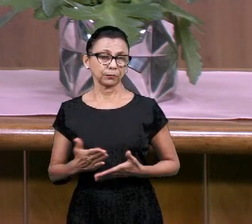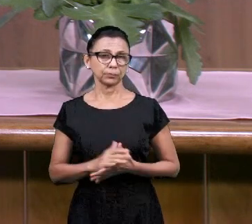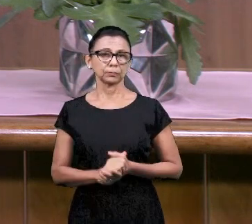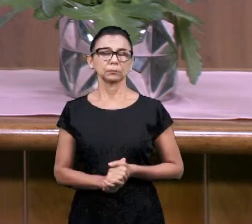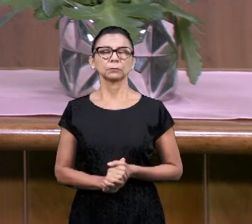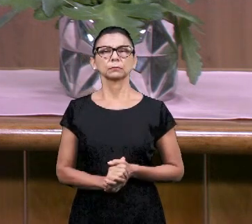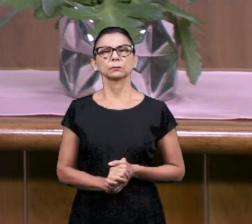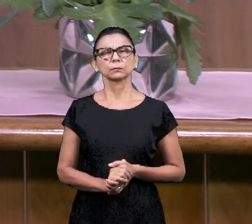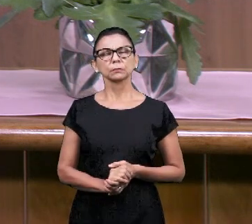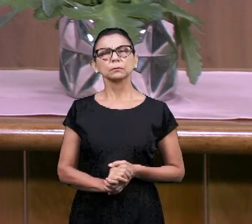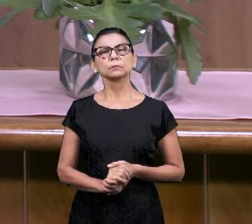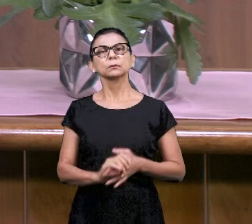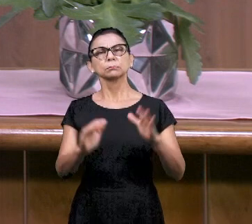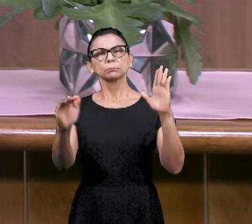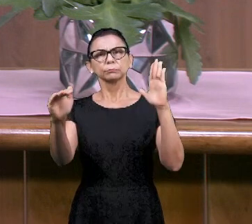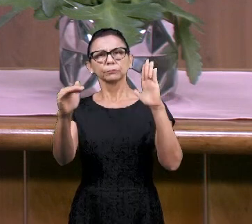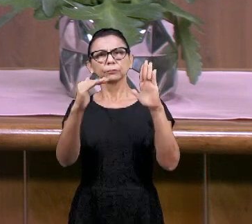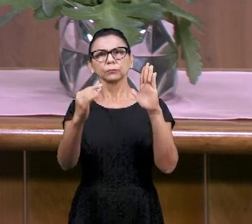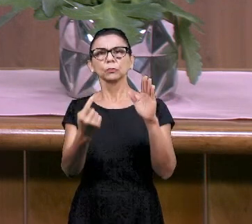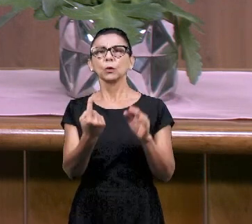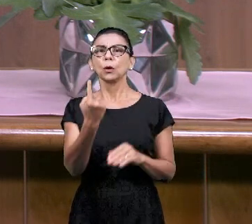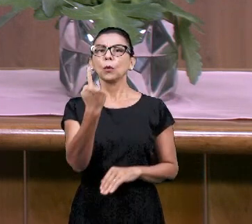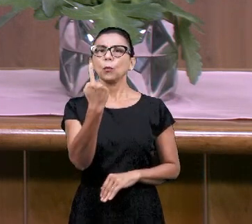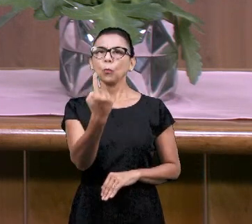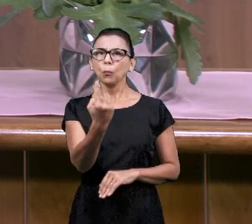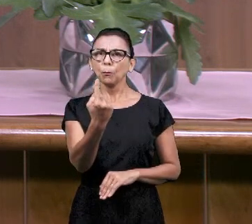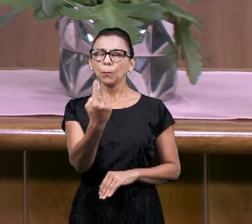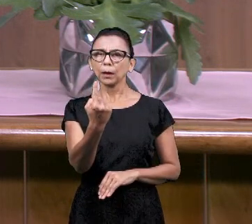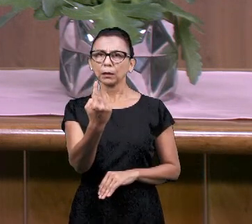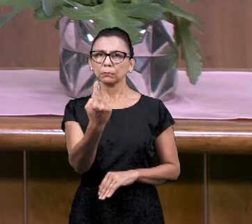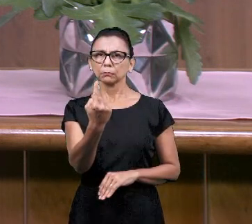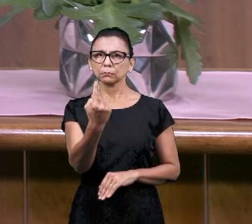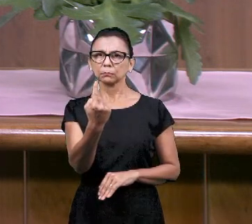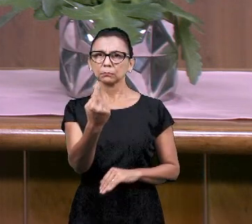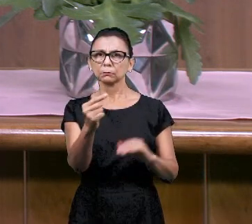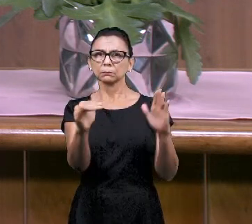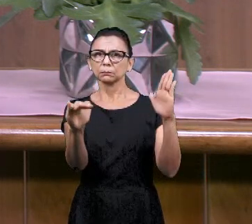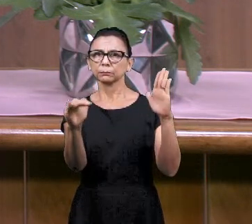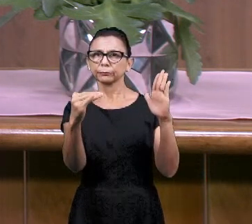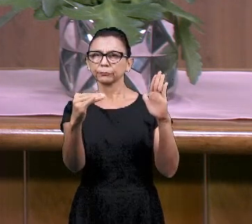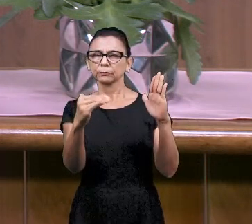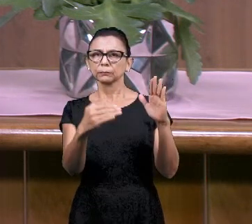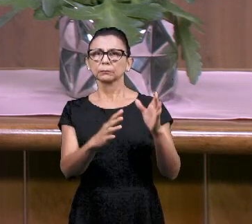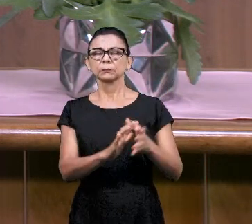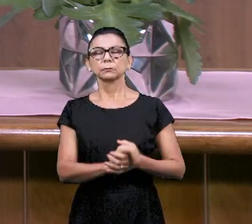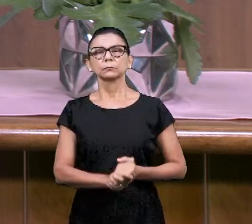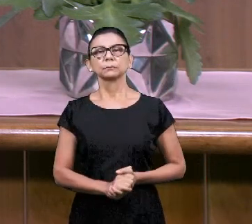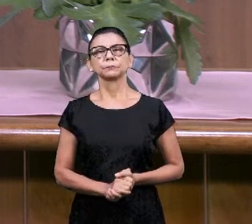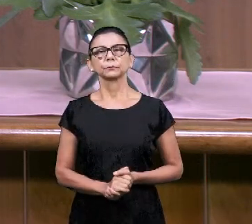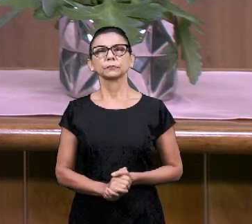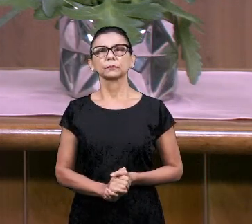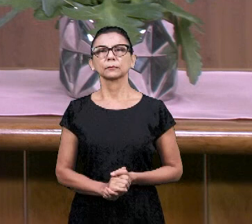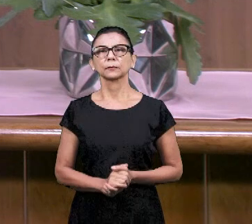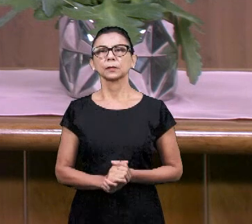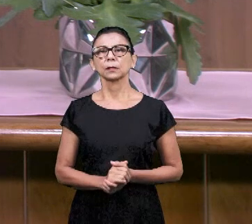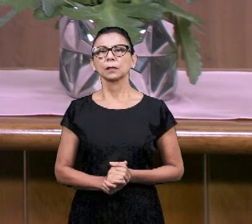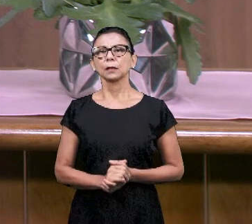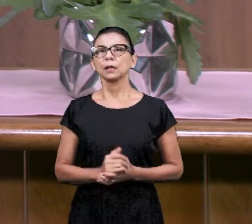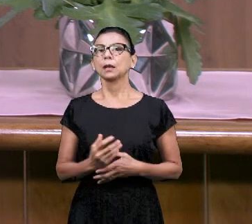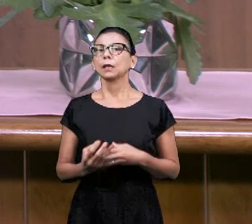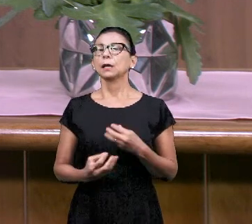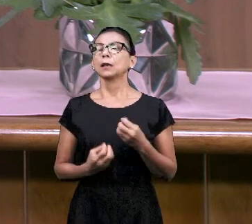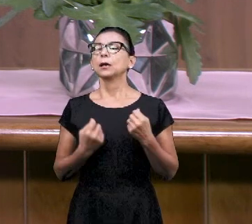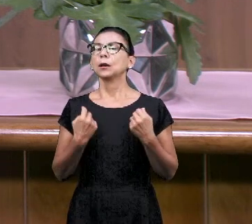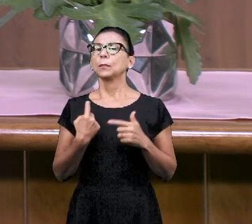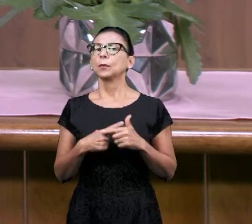envoie sa participation, il envoie une seule participation. Comment on fait? Ça, c'est juste pour